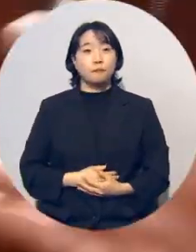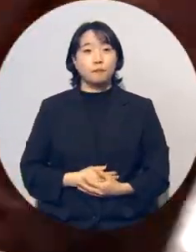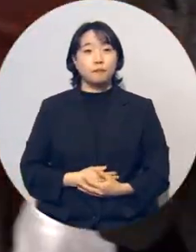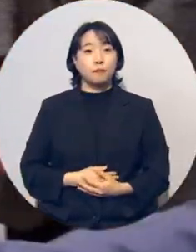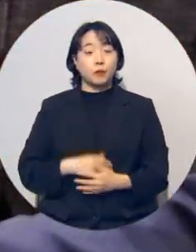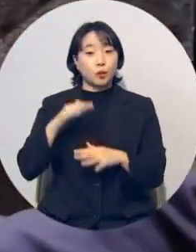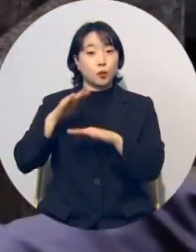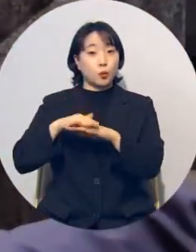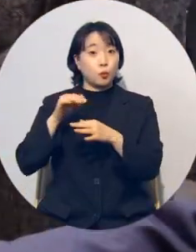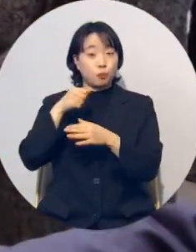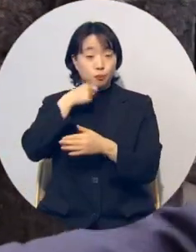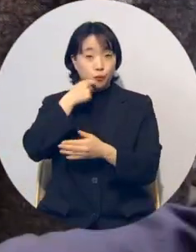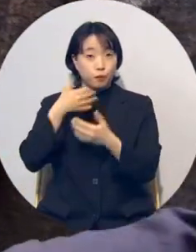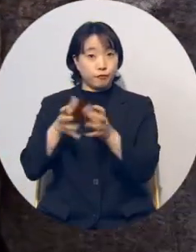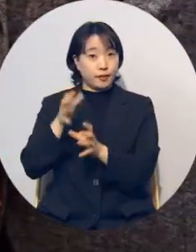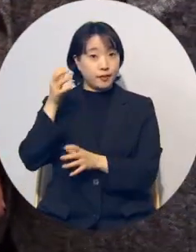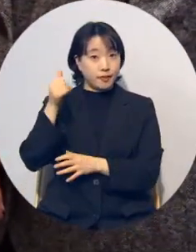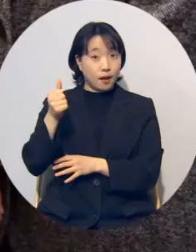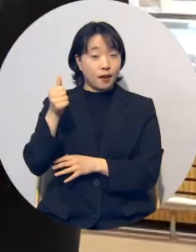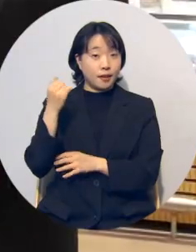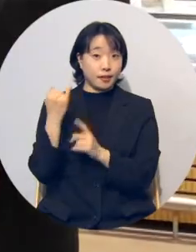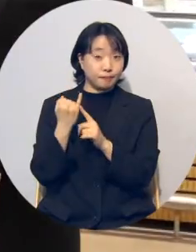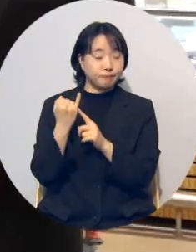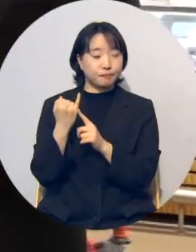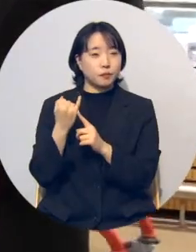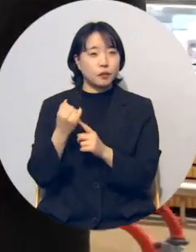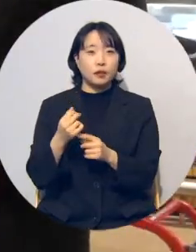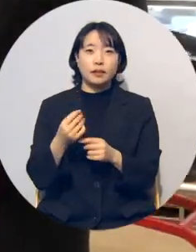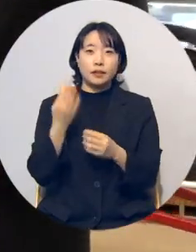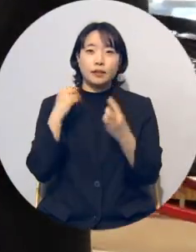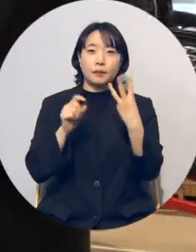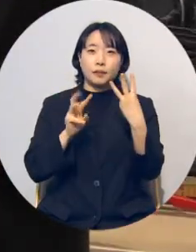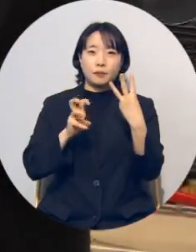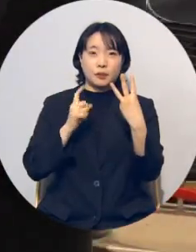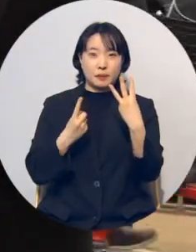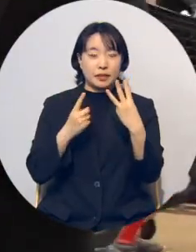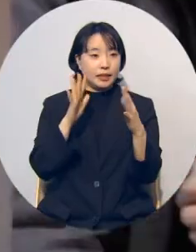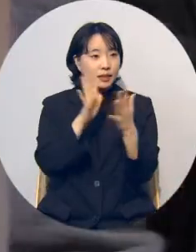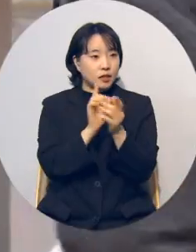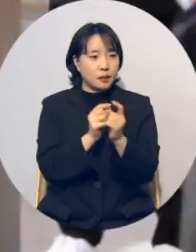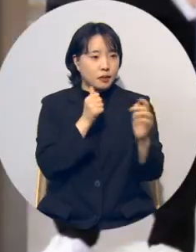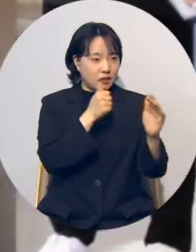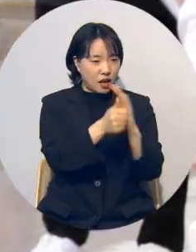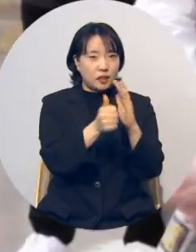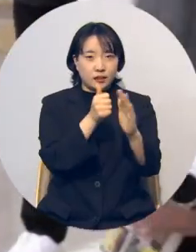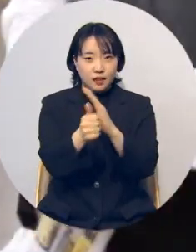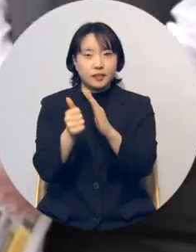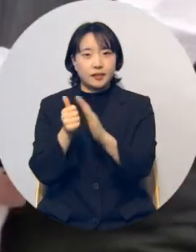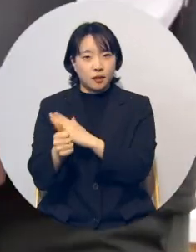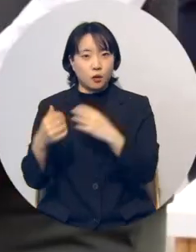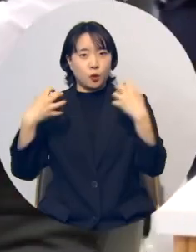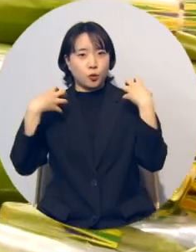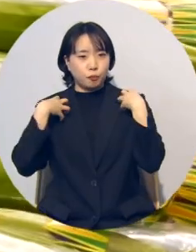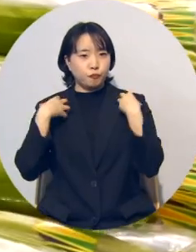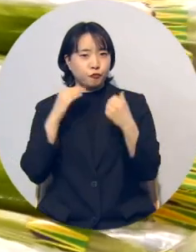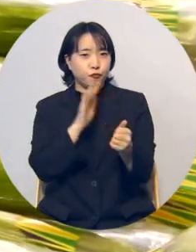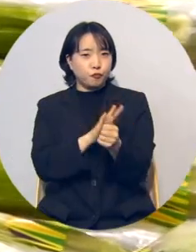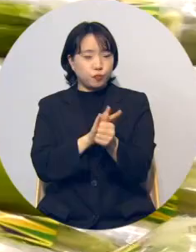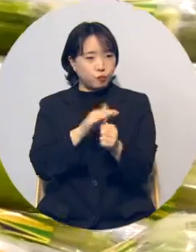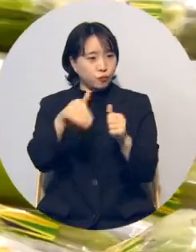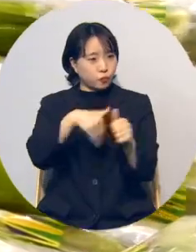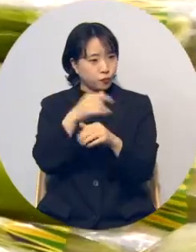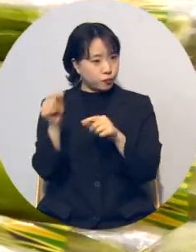송미령 농림축산식품부 장관은 지난달 31일 대형마트를 직접 방문, 정부 지원 정책 상황